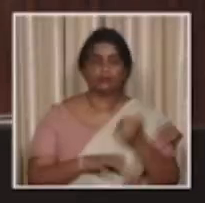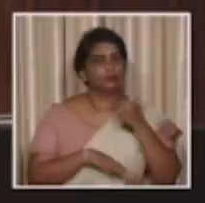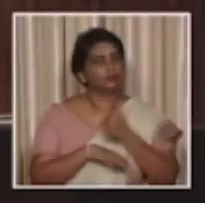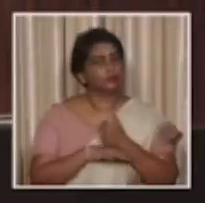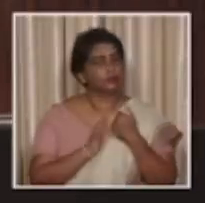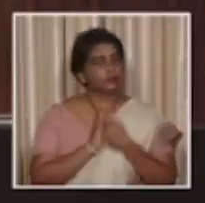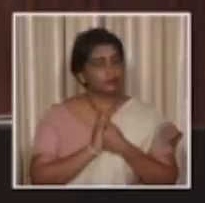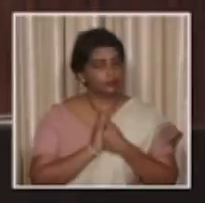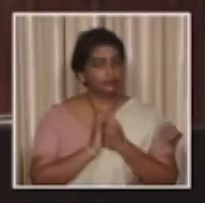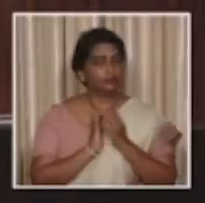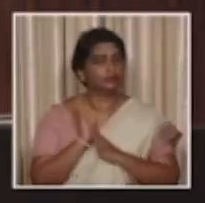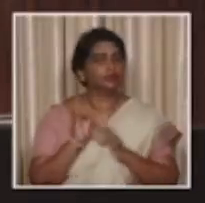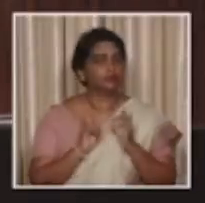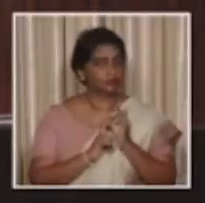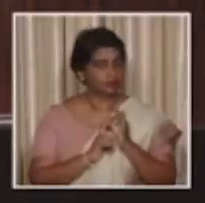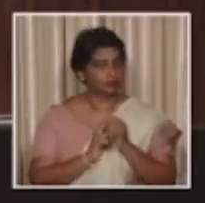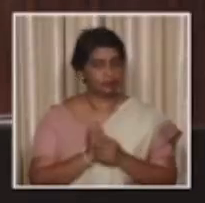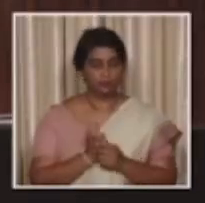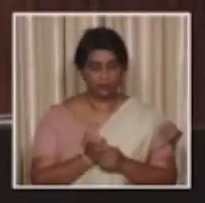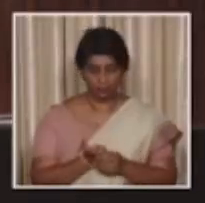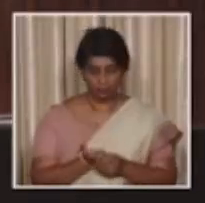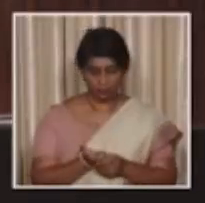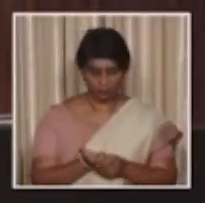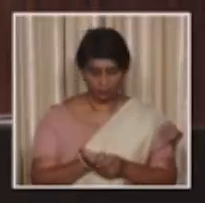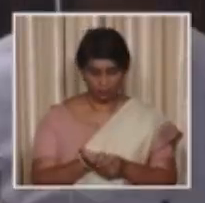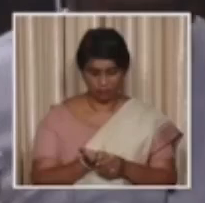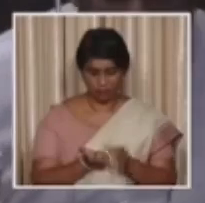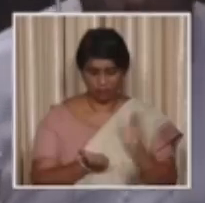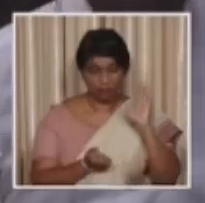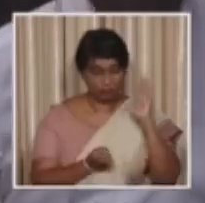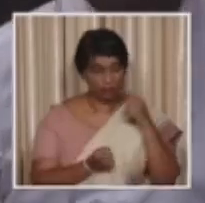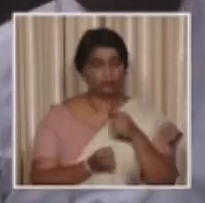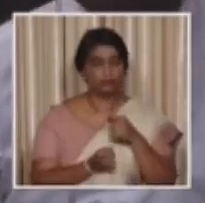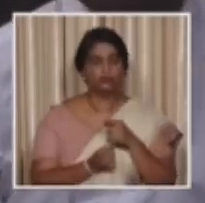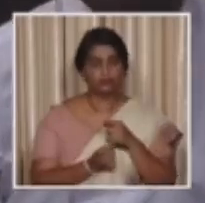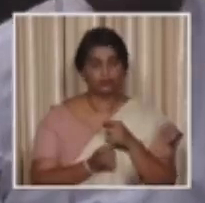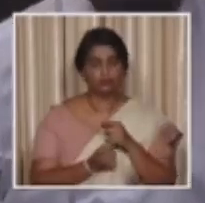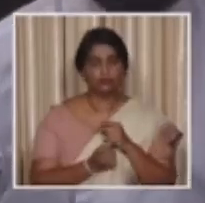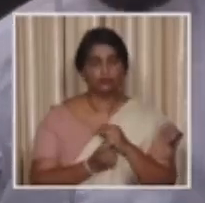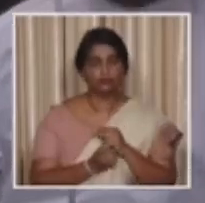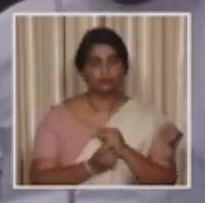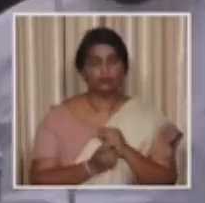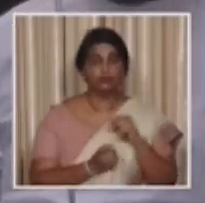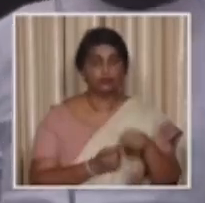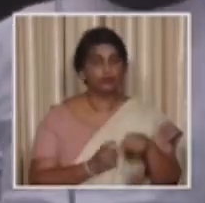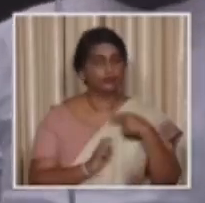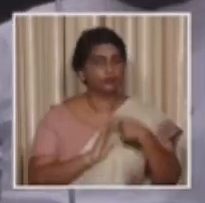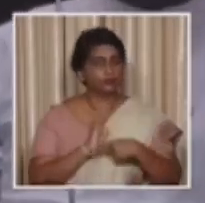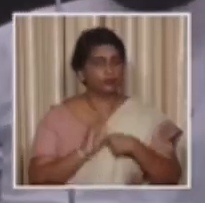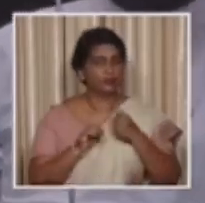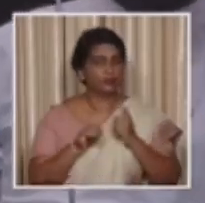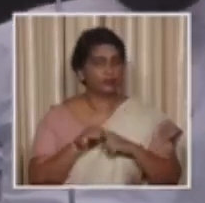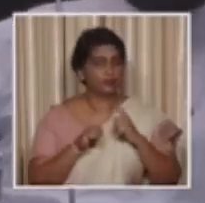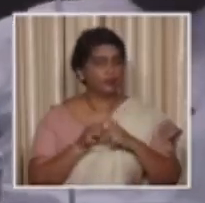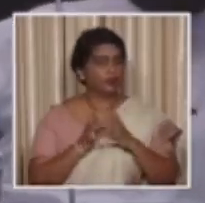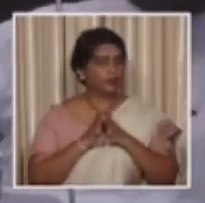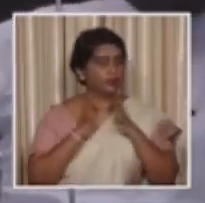మూలాసనే గారు మంత్రితుమణి విశేషేన్మ అద రటే ప్రశ్న